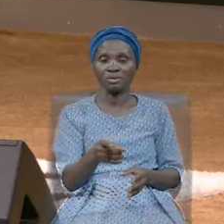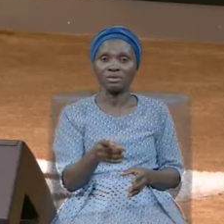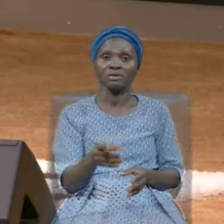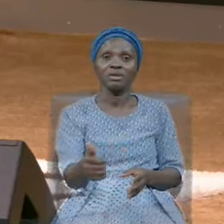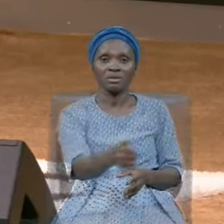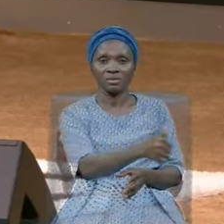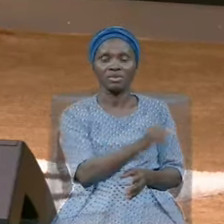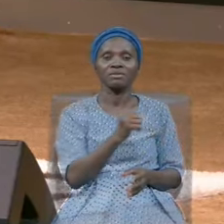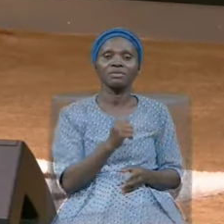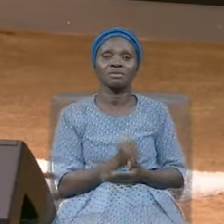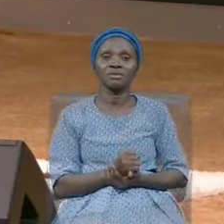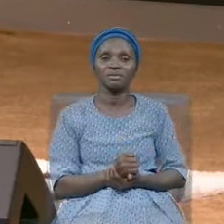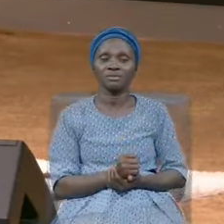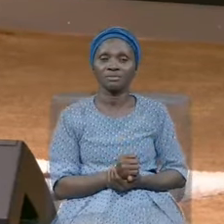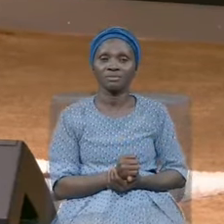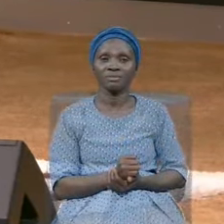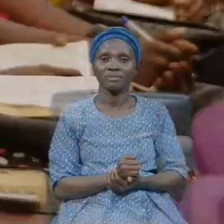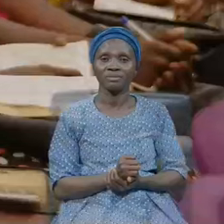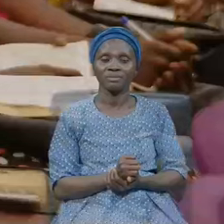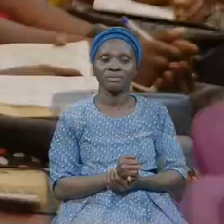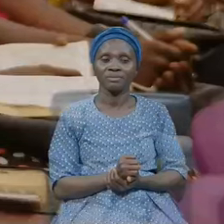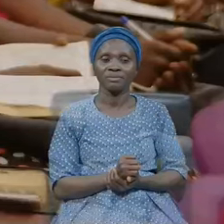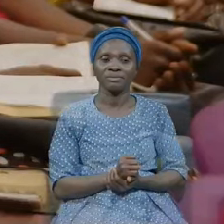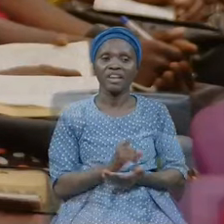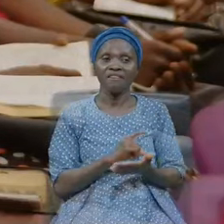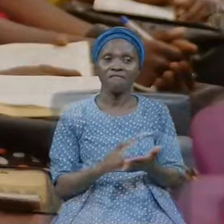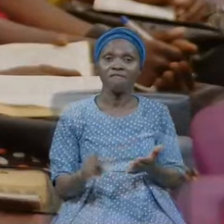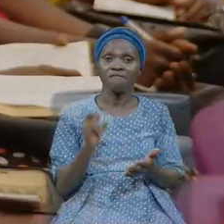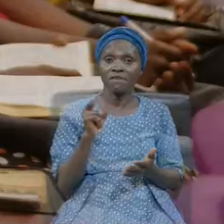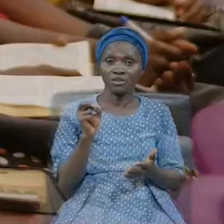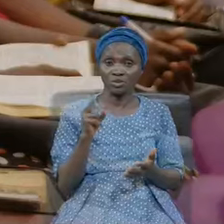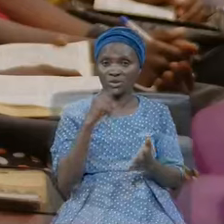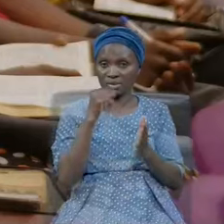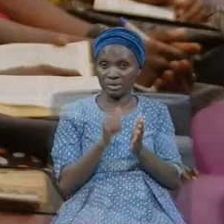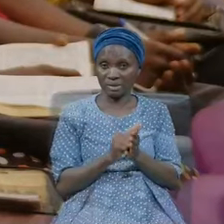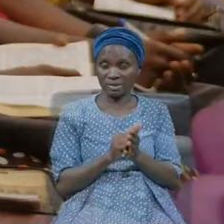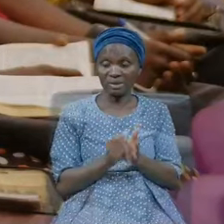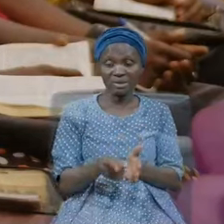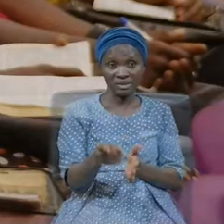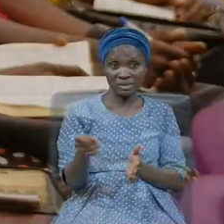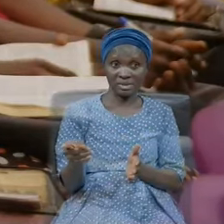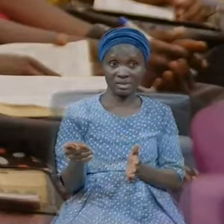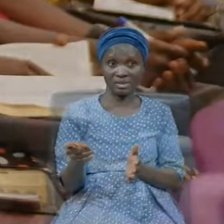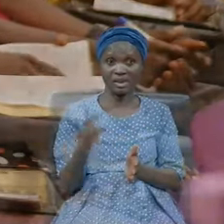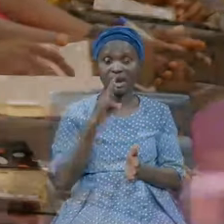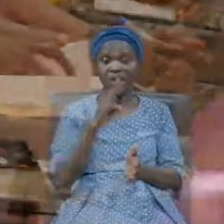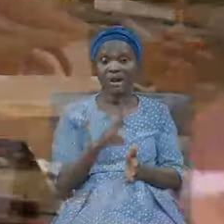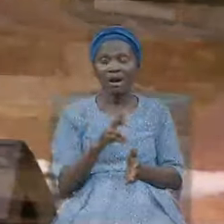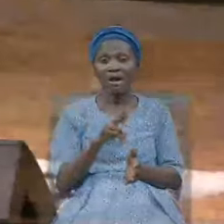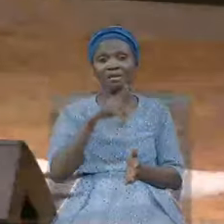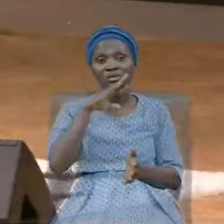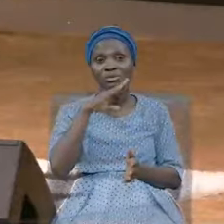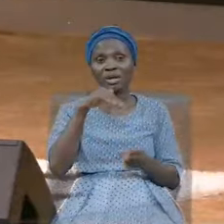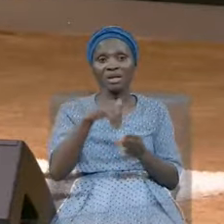verset 12. Verset 12. Ce sont des écueils dans